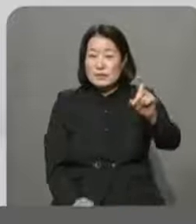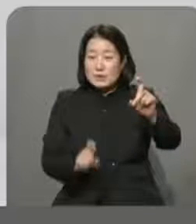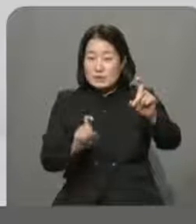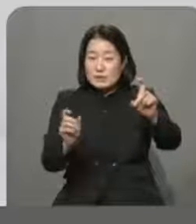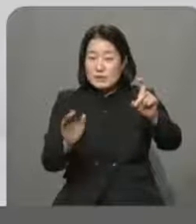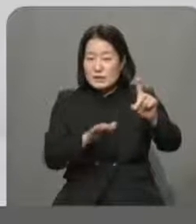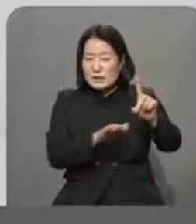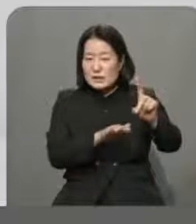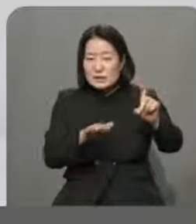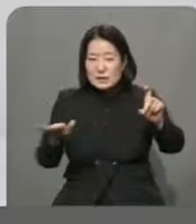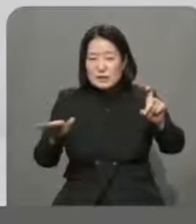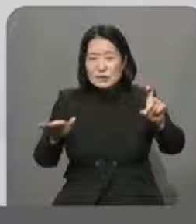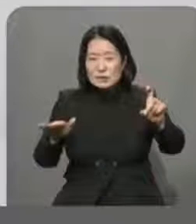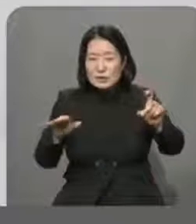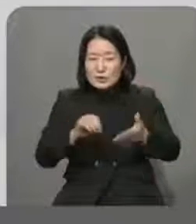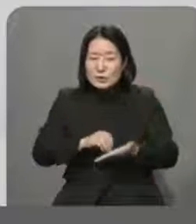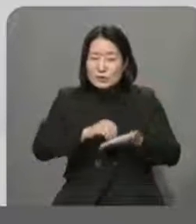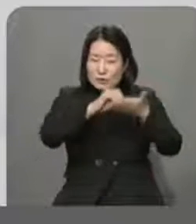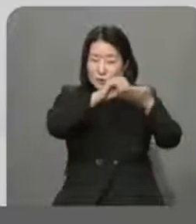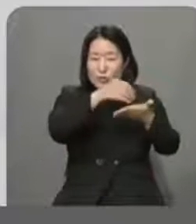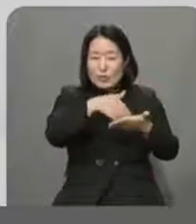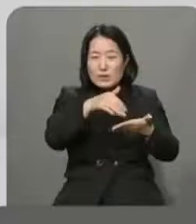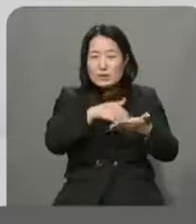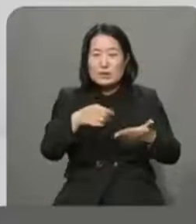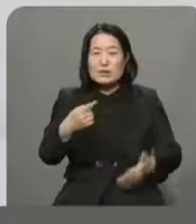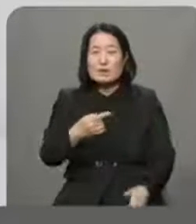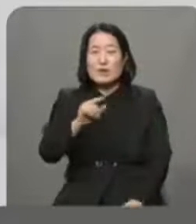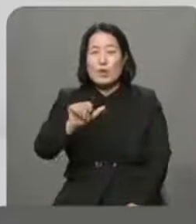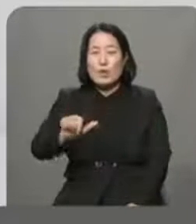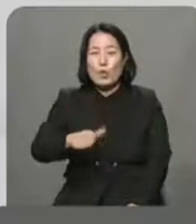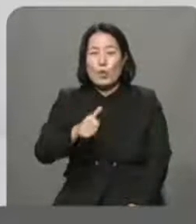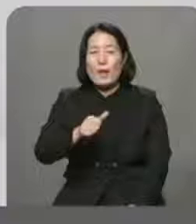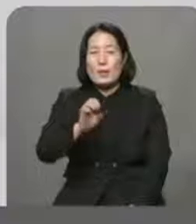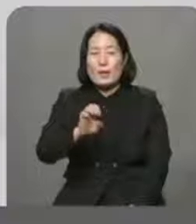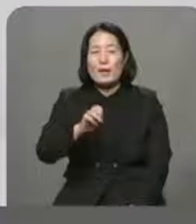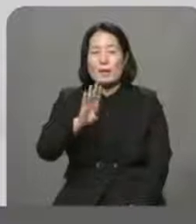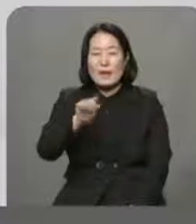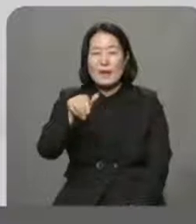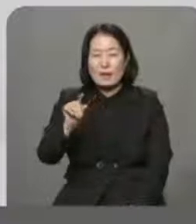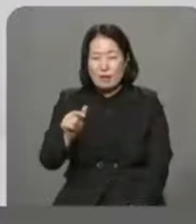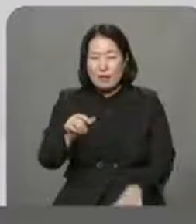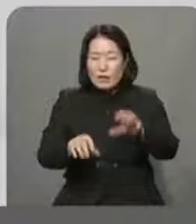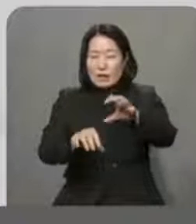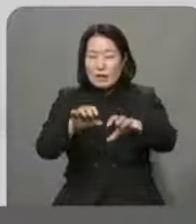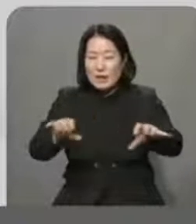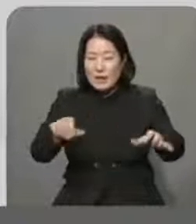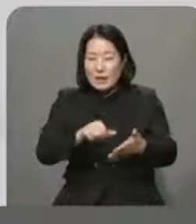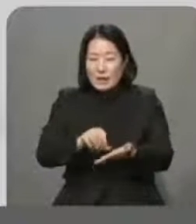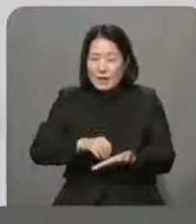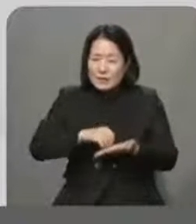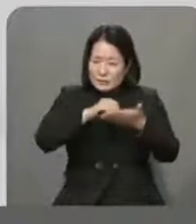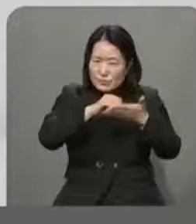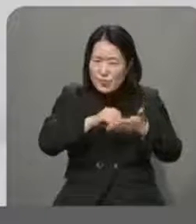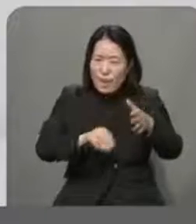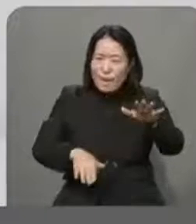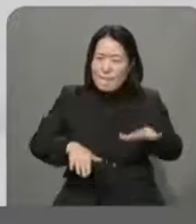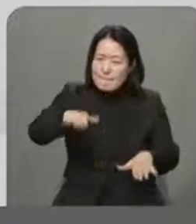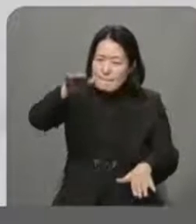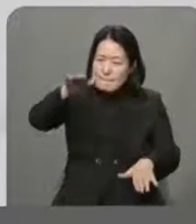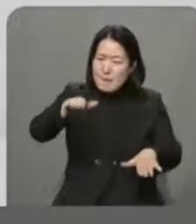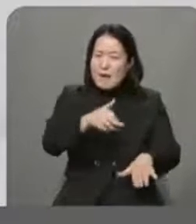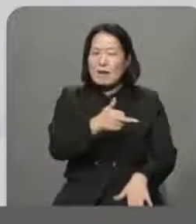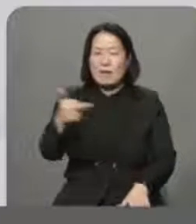기준 강원도의 공공개방 자원 등록건수 - 1,500 44건의 일이지만 시군별로 자원 등록 편차가